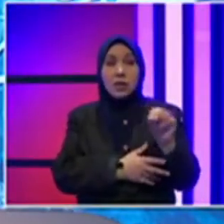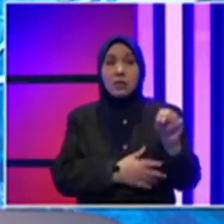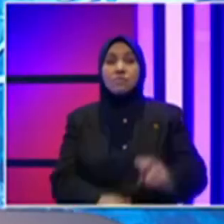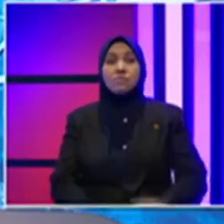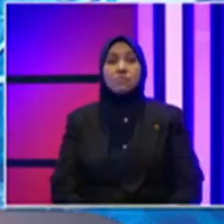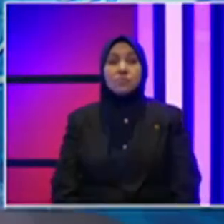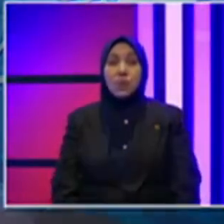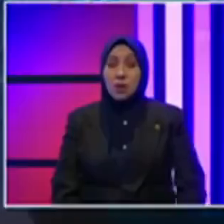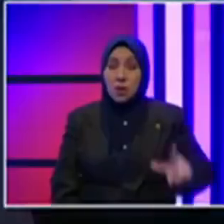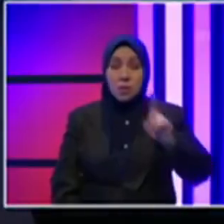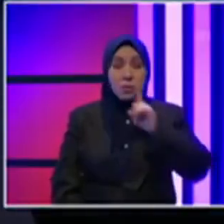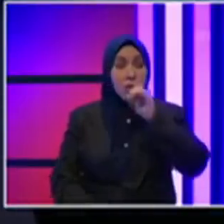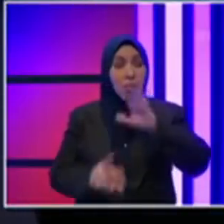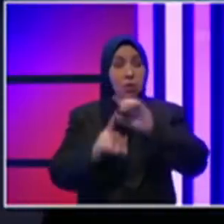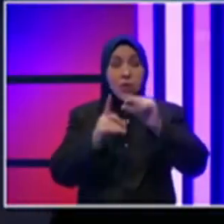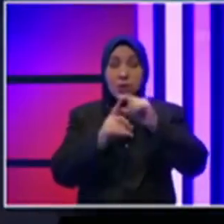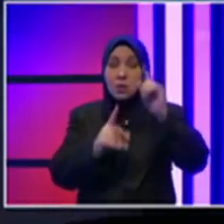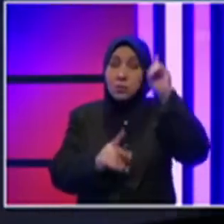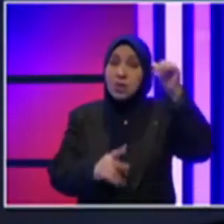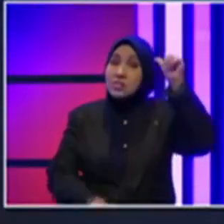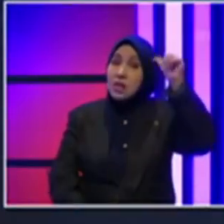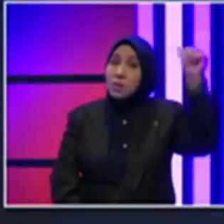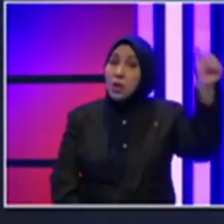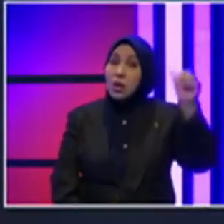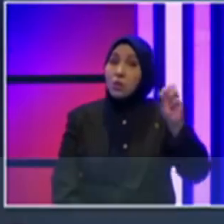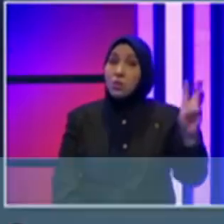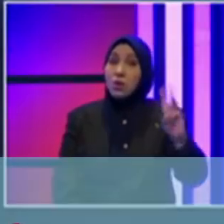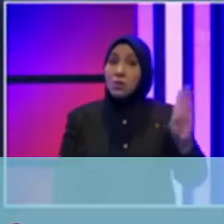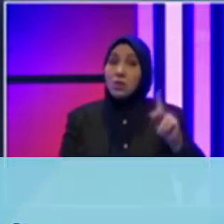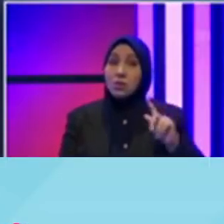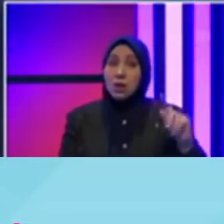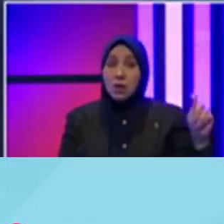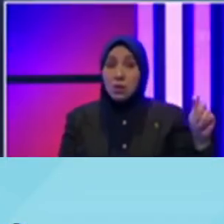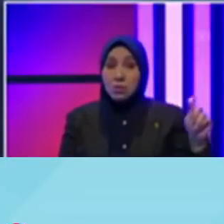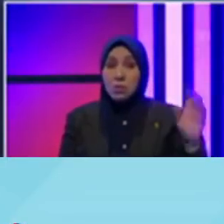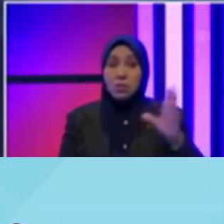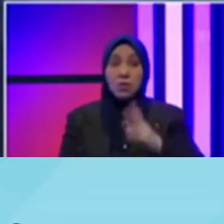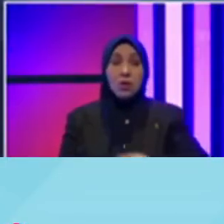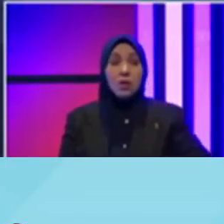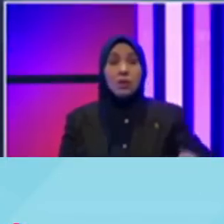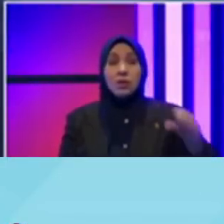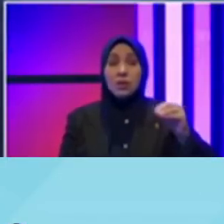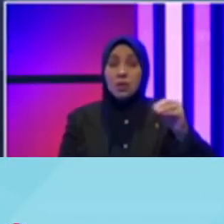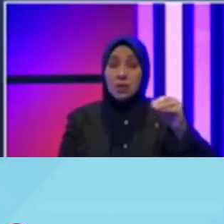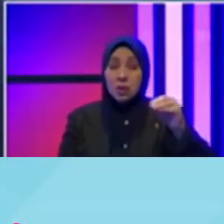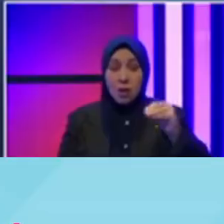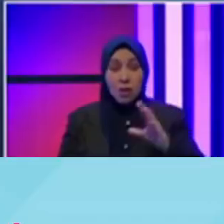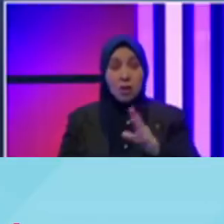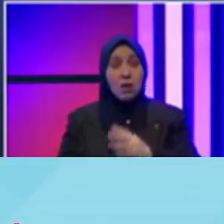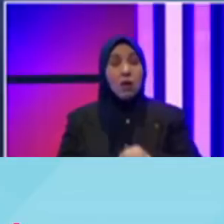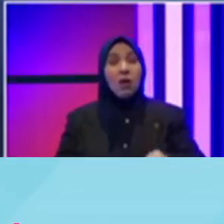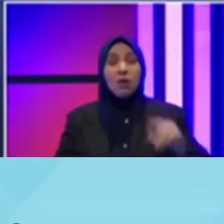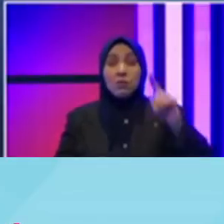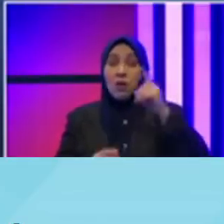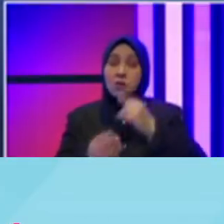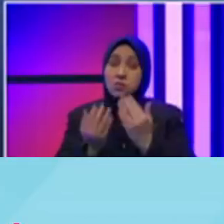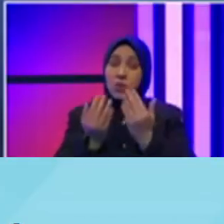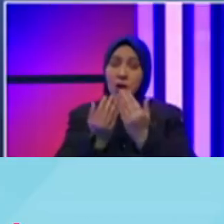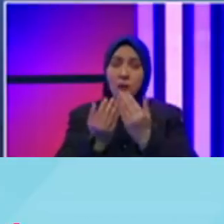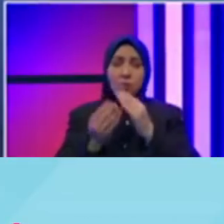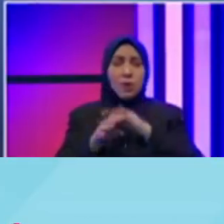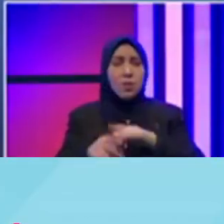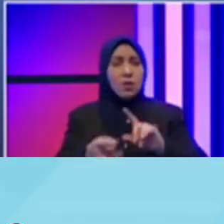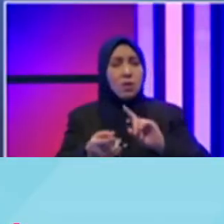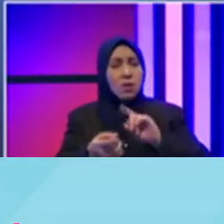آمين. صدق الله. Assalamualaikum warahmatullahi wabarakatuh. Alhamdulillah wassalatu wassalamu ala Rasulillah wa ala alihi wa man walah. Syada la ilaha illallah, syada anna